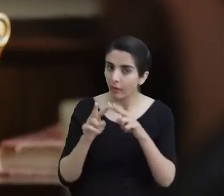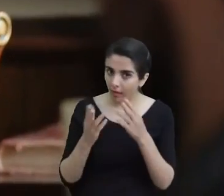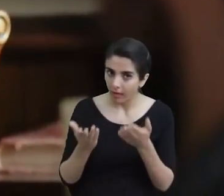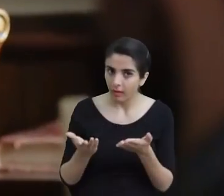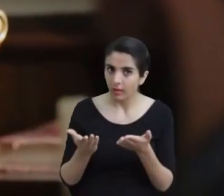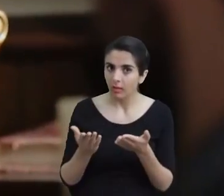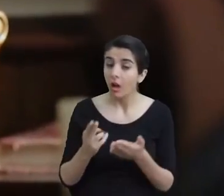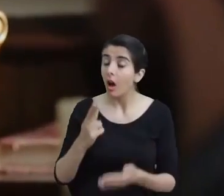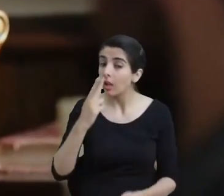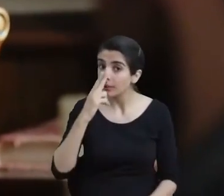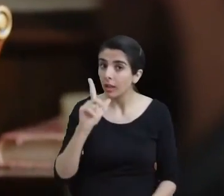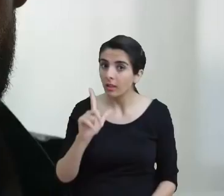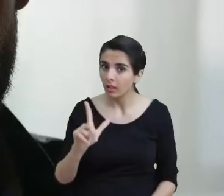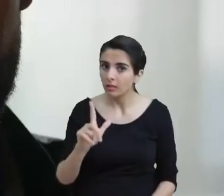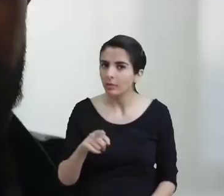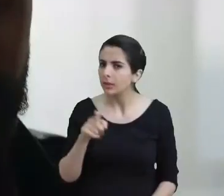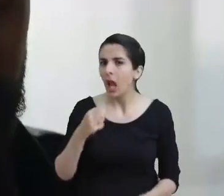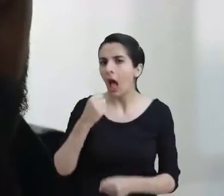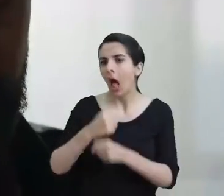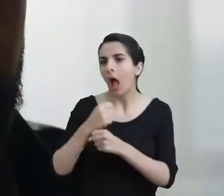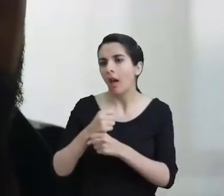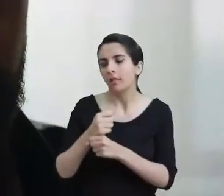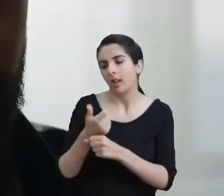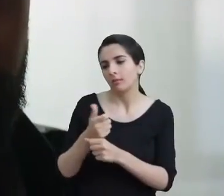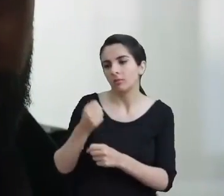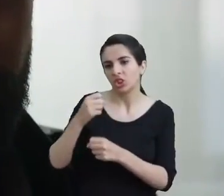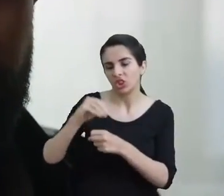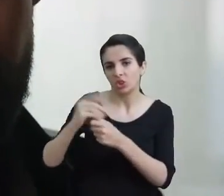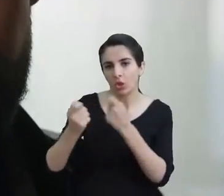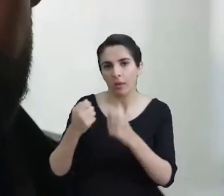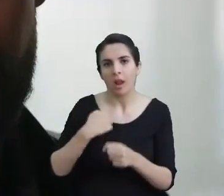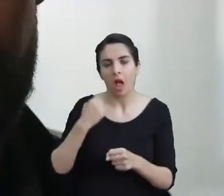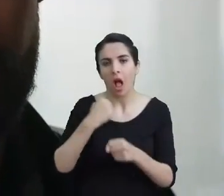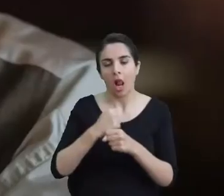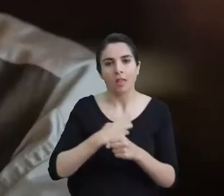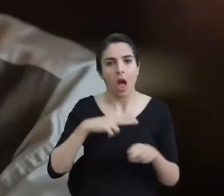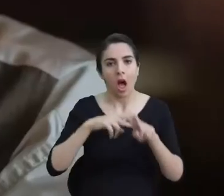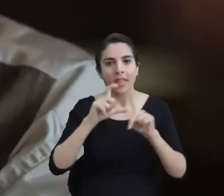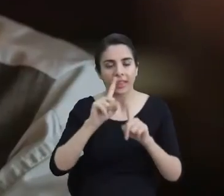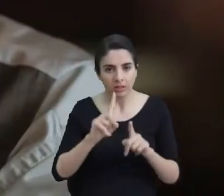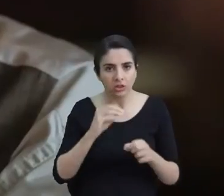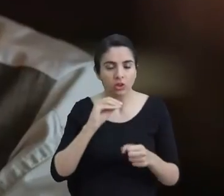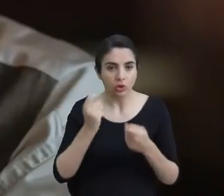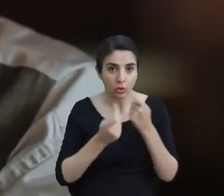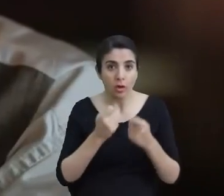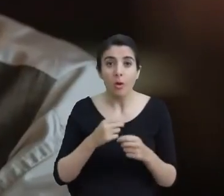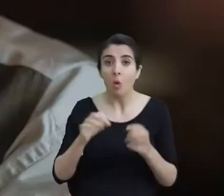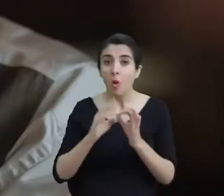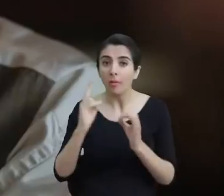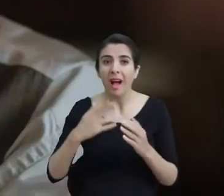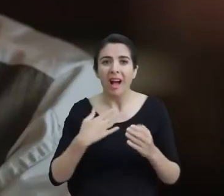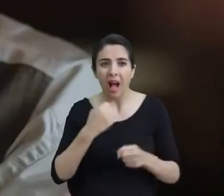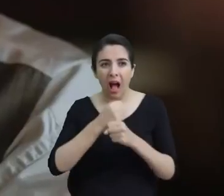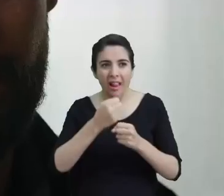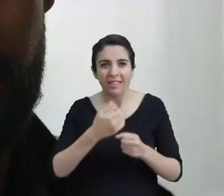Mustafa, alış bunları. Sen Galata müşterisin, ben Galata kadısıyım. Boris'in ise Galata limanında